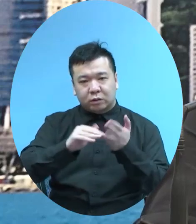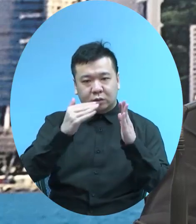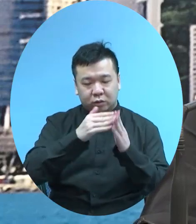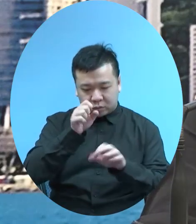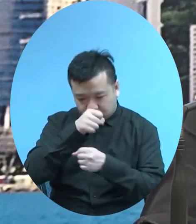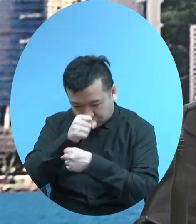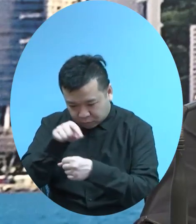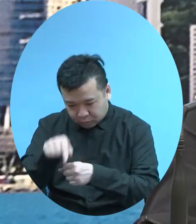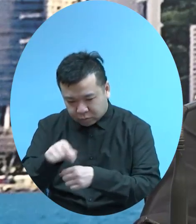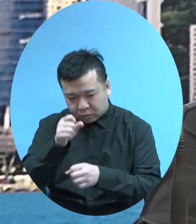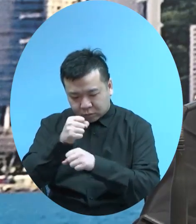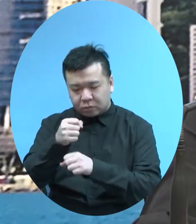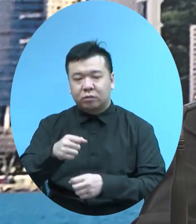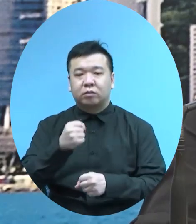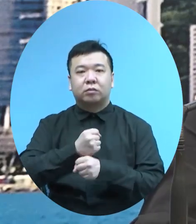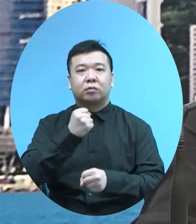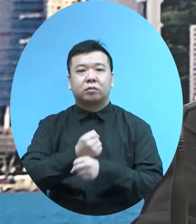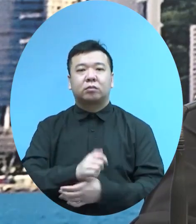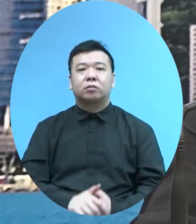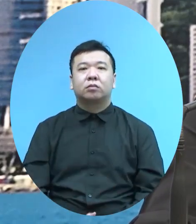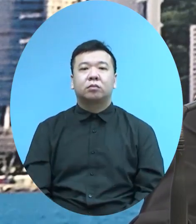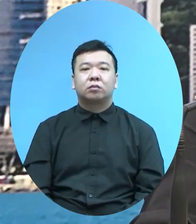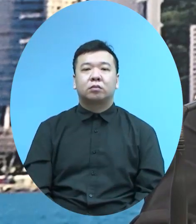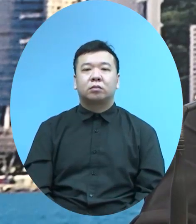驗，咁啊做翻個化驗嘅嚇。 即